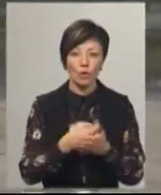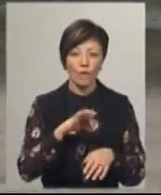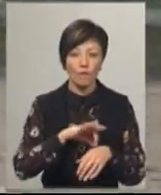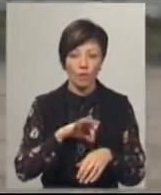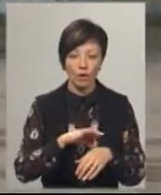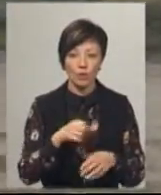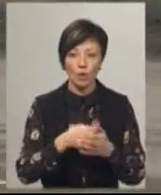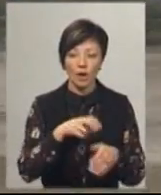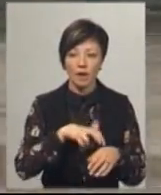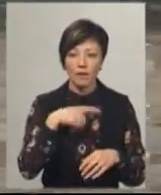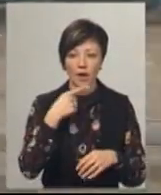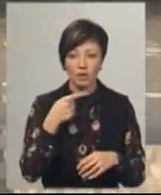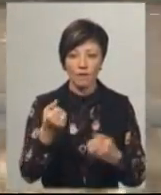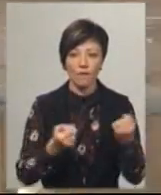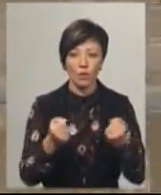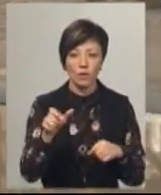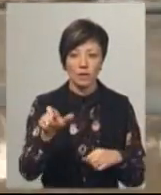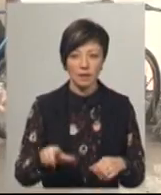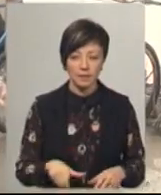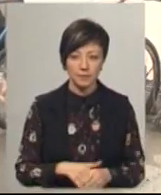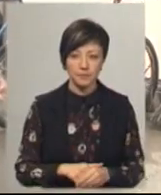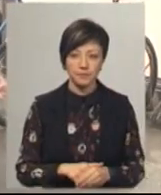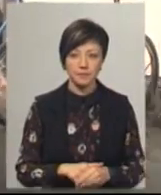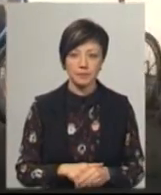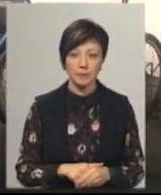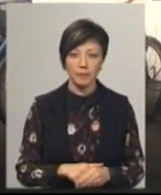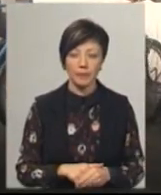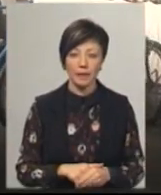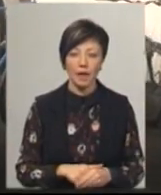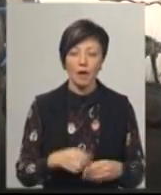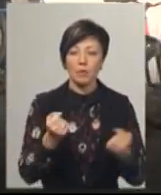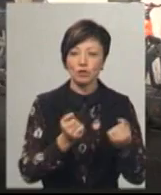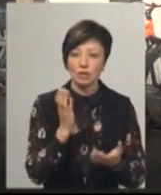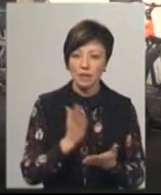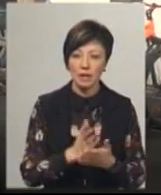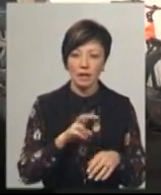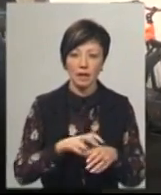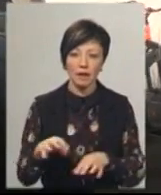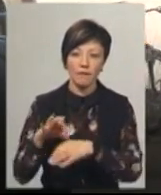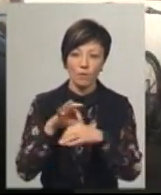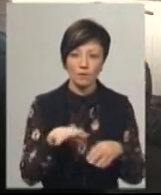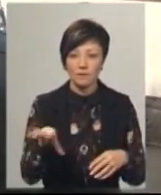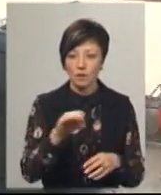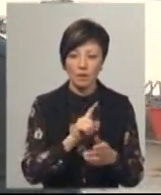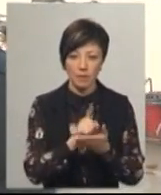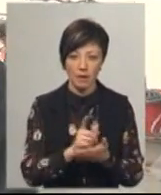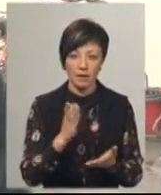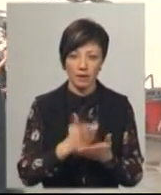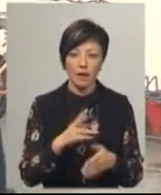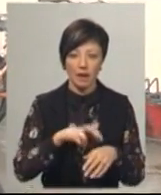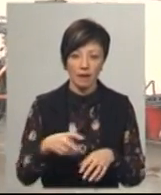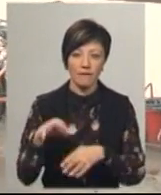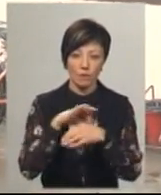Хворих до лікарів, каже водій амбулаторії Петро Карнась. Машина є, і докторів сюди возимо, все, як має бути. Ви докторів сюди?